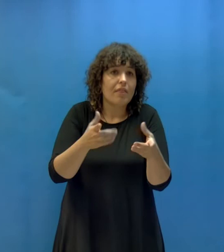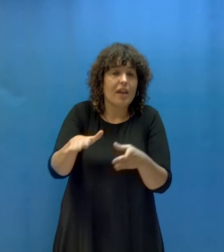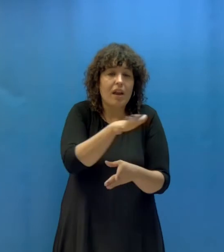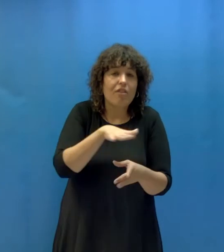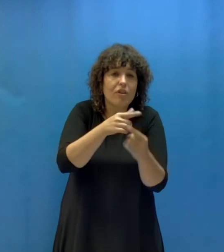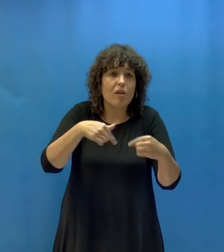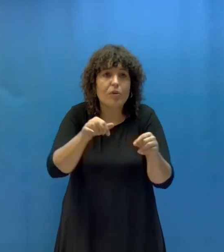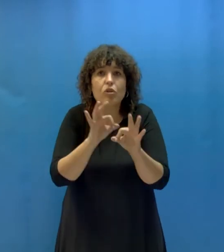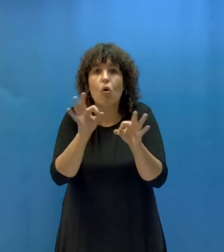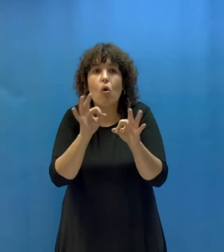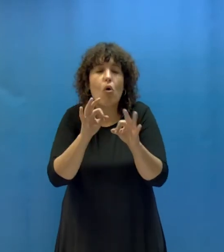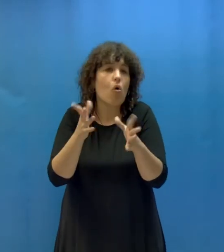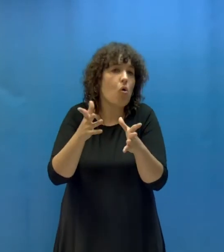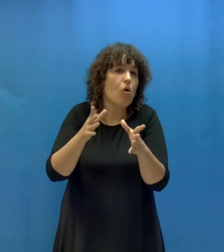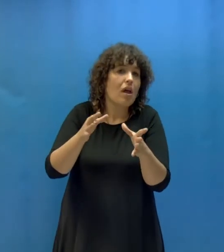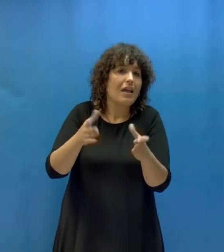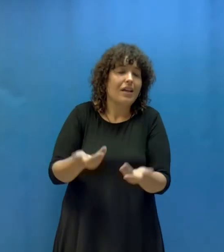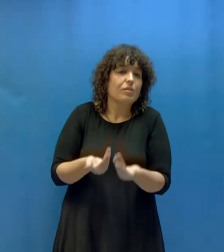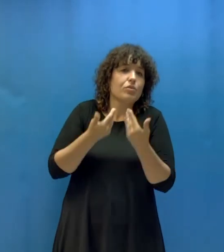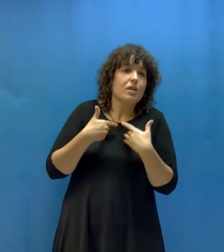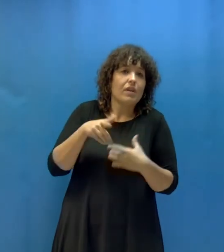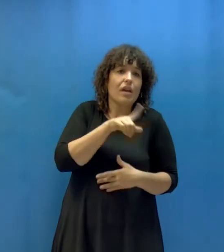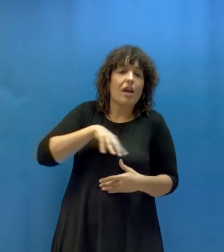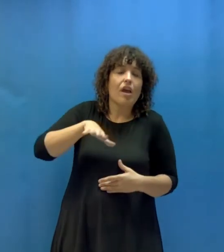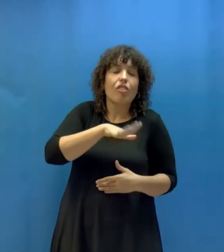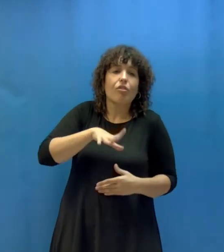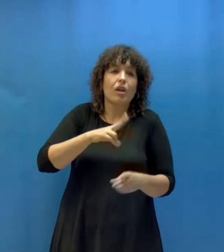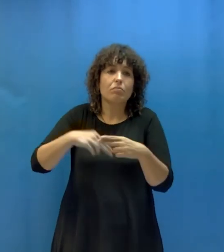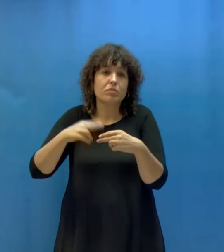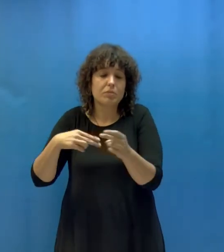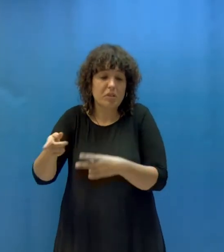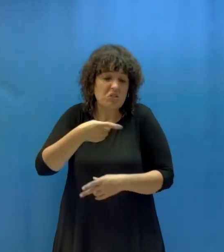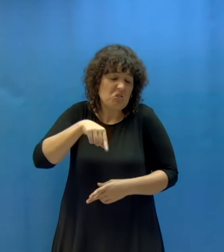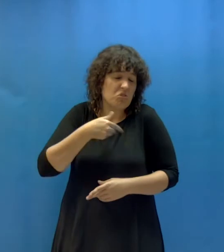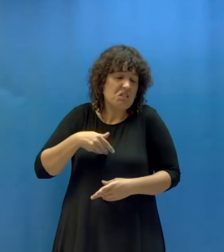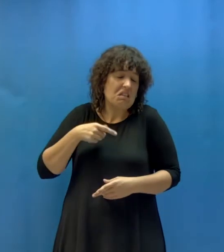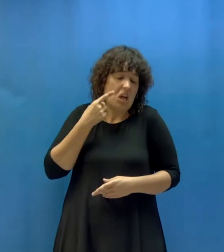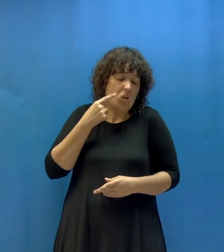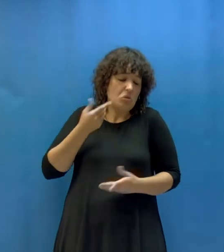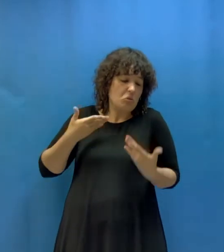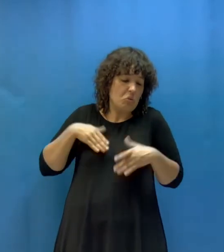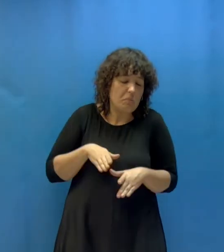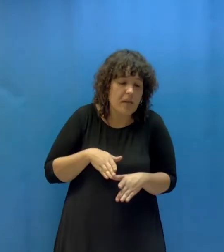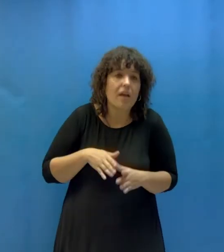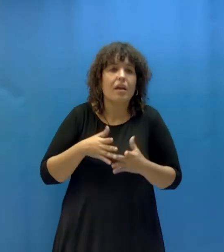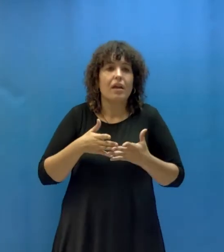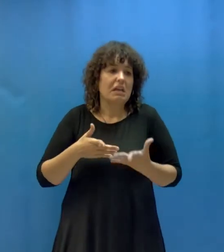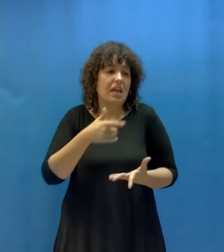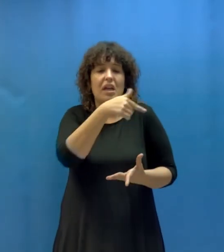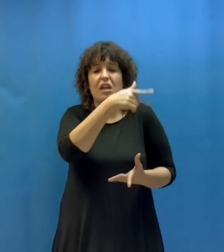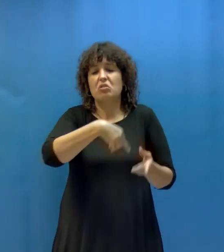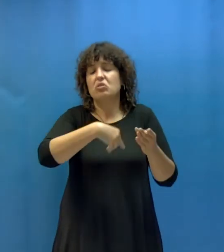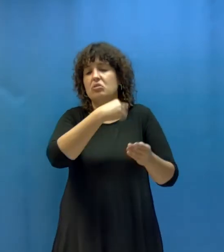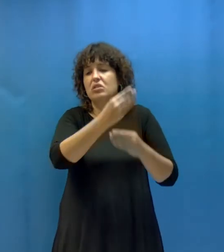tinent alcalde del Grau i regidor d'Urbanisme. I és que el Port ja ens té acostumats, el Port Castelló i el seu president, que vagin una mica a la seua i facin